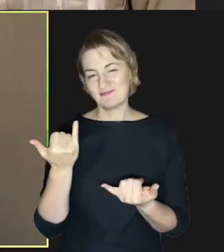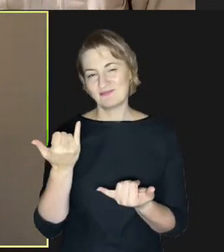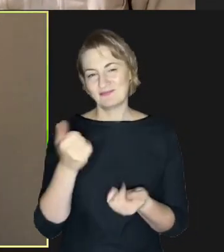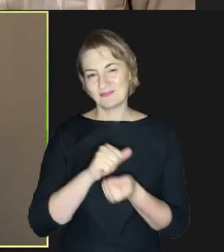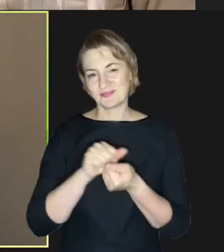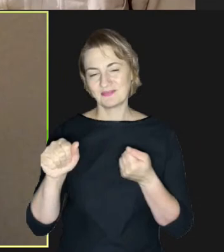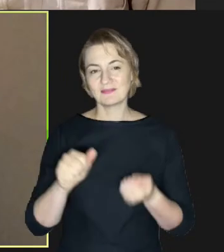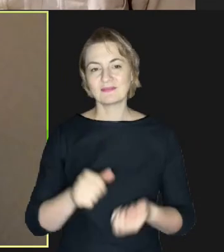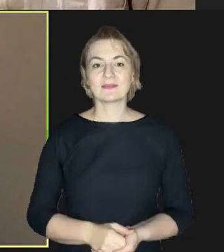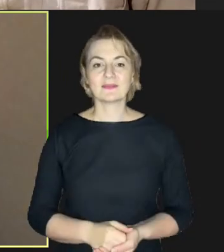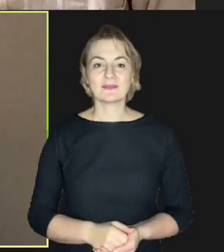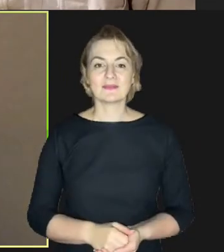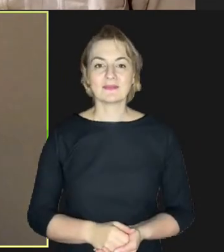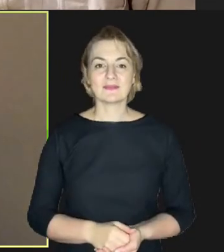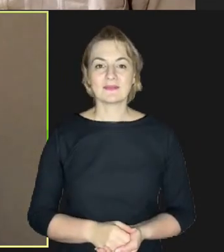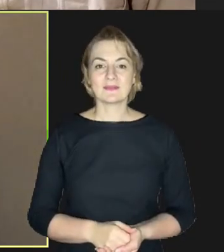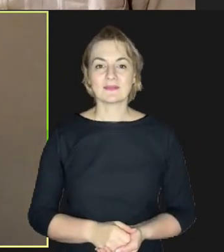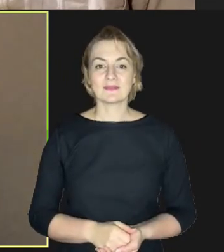Tak.